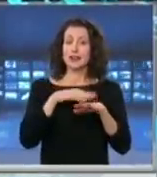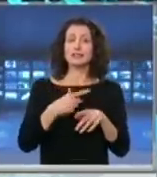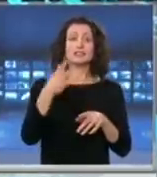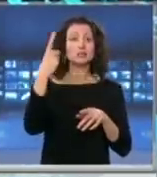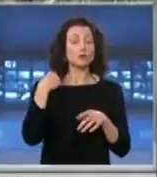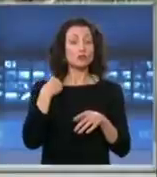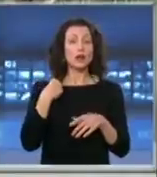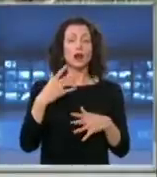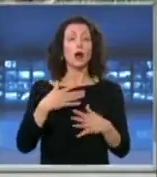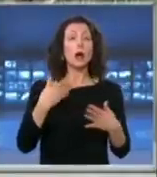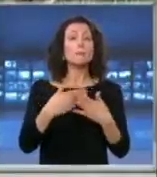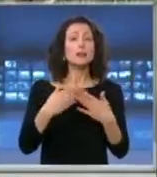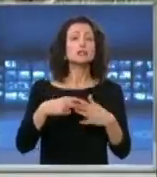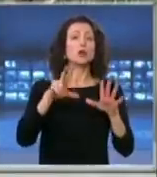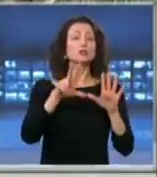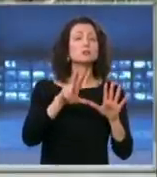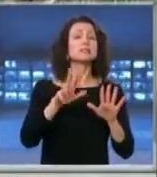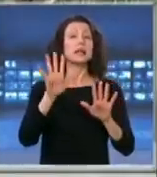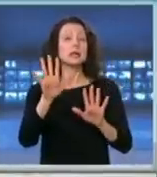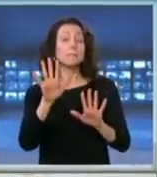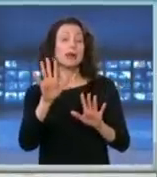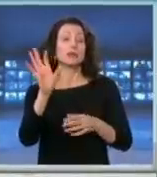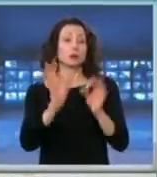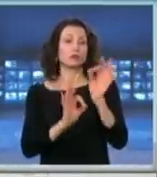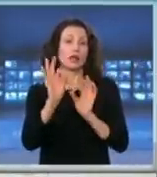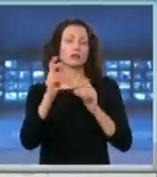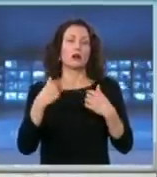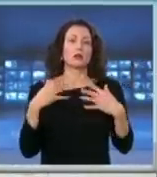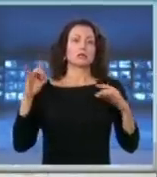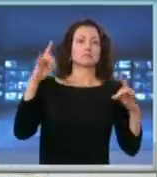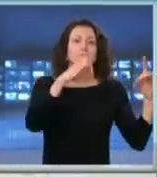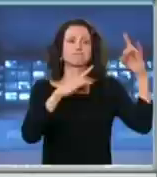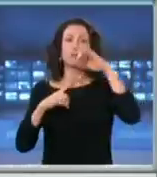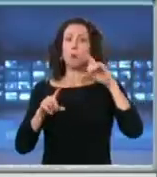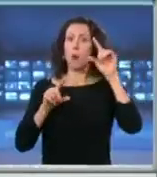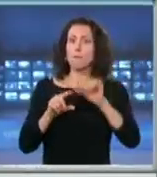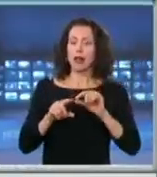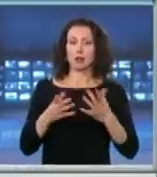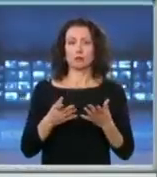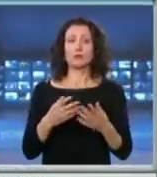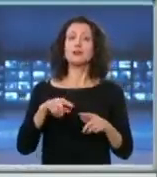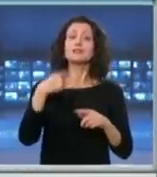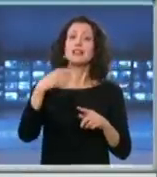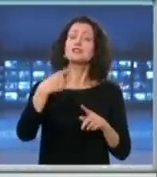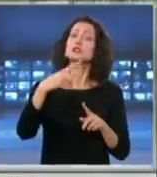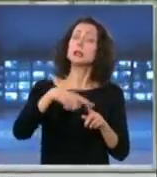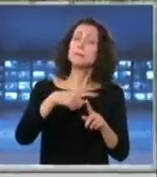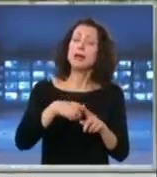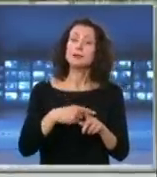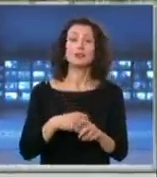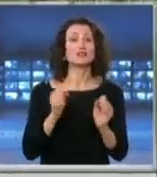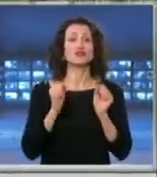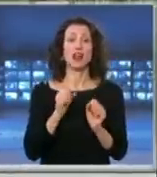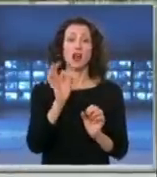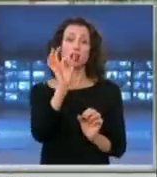близо 85% намаление в прелитащия трафик. През следващите няколко месеца от РВД очакват нулеви постъпления. Когато